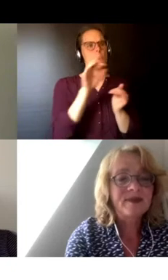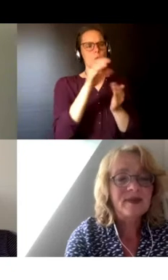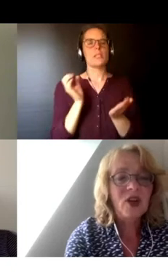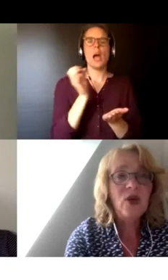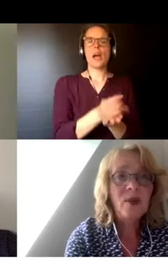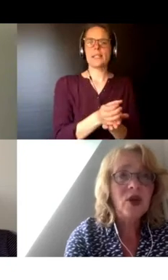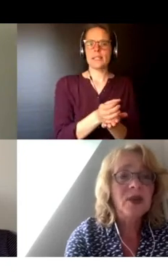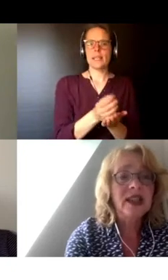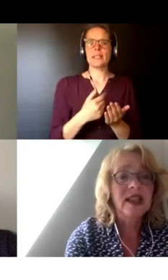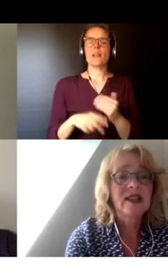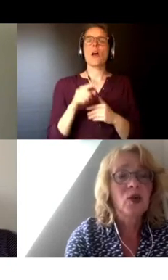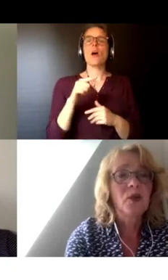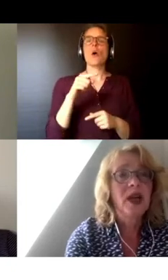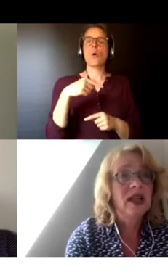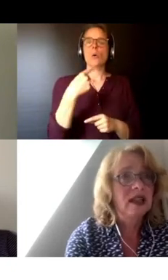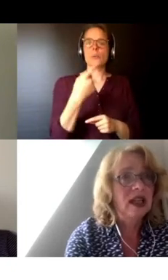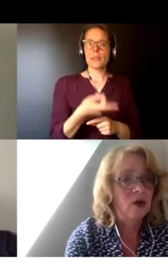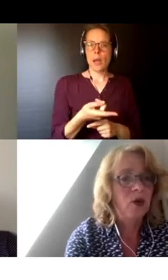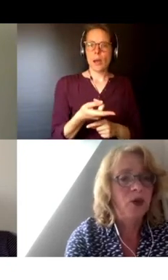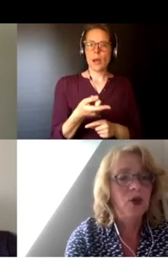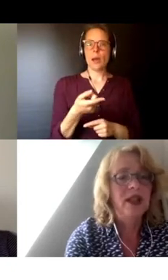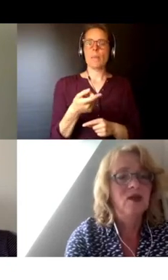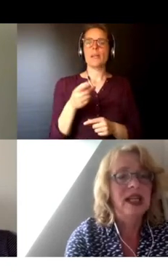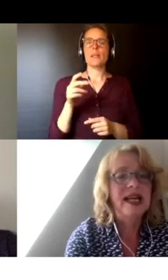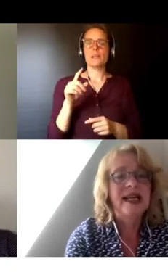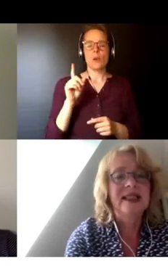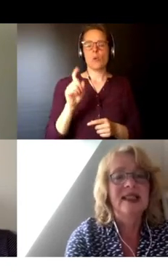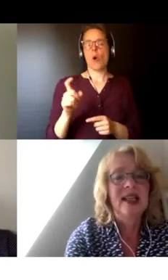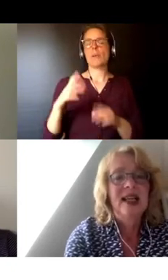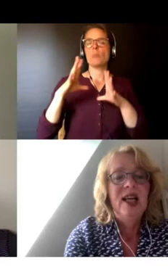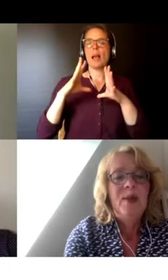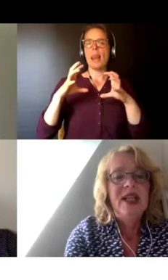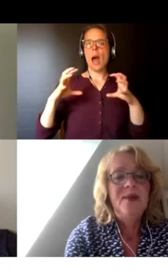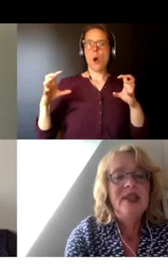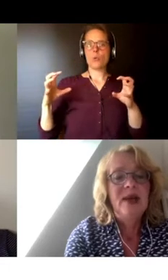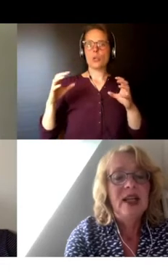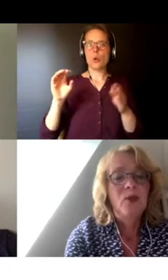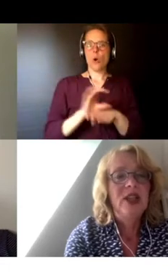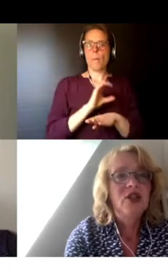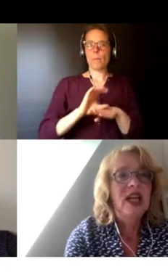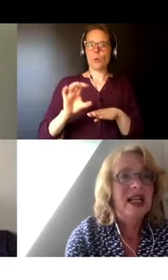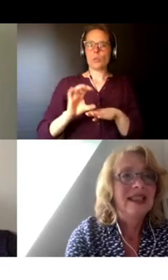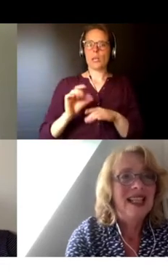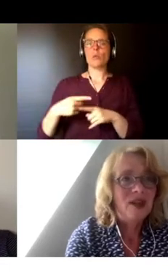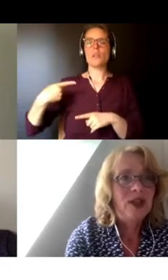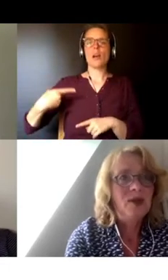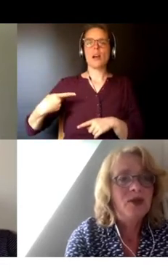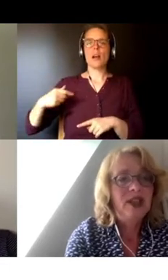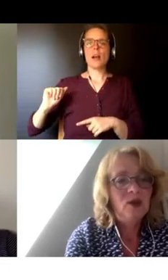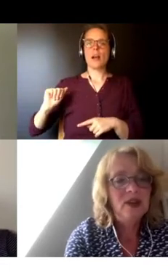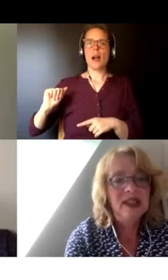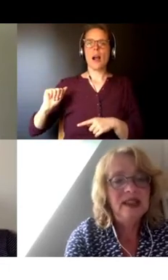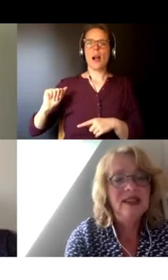einzusetzen. Und damit komme ich zum Cloud Computing und Gaia-X. Bei dem Thema ist politisch gerade sehr